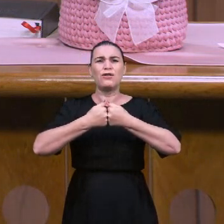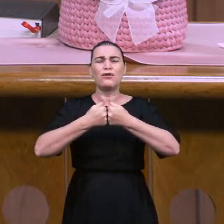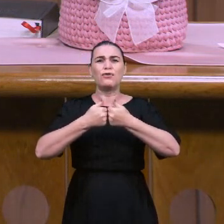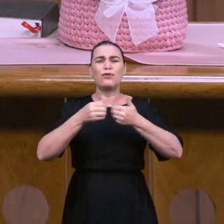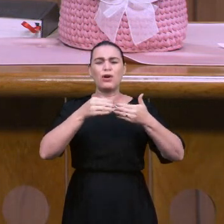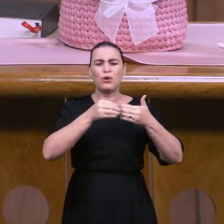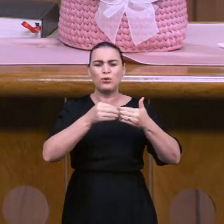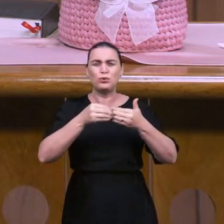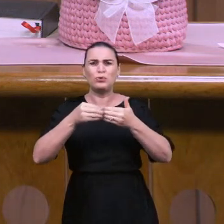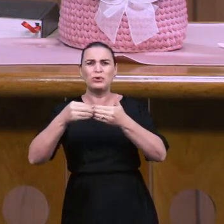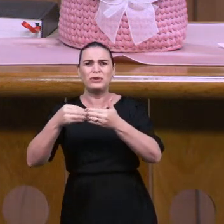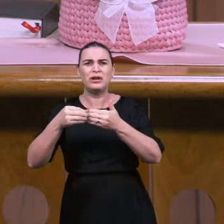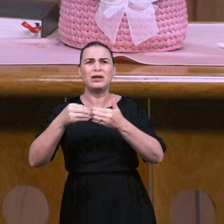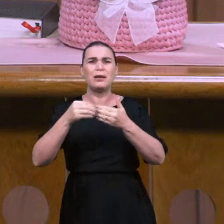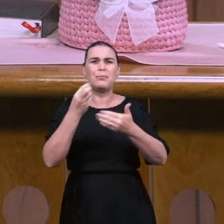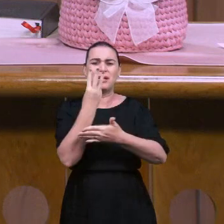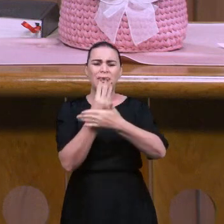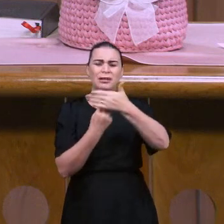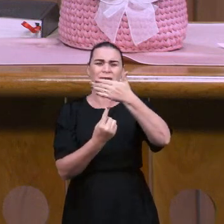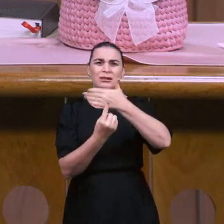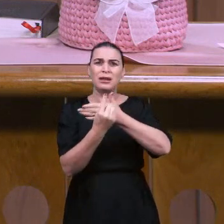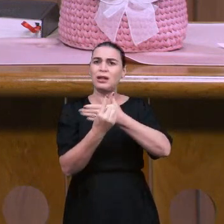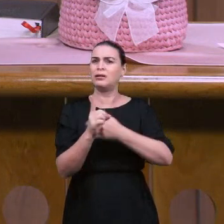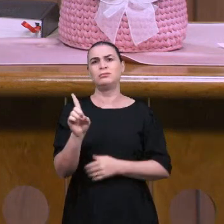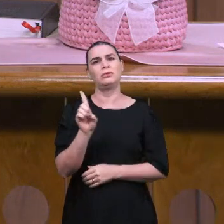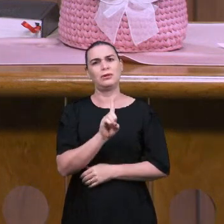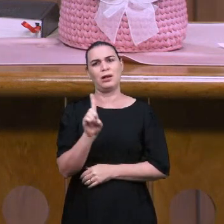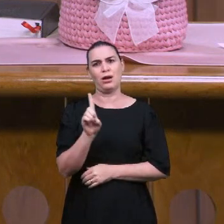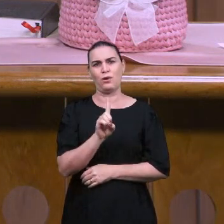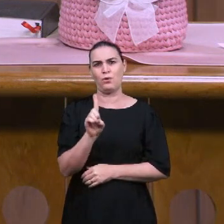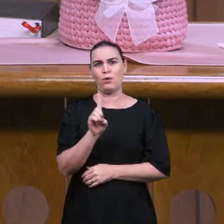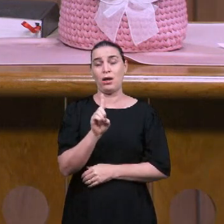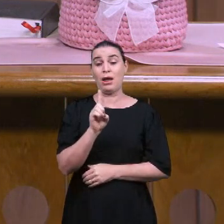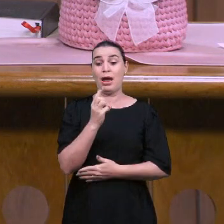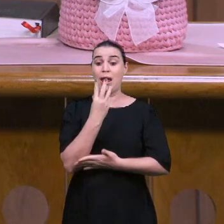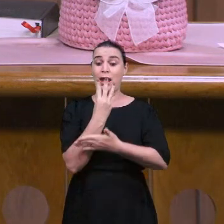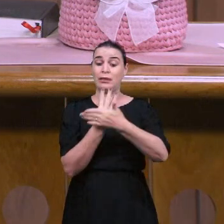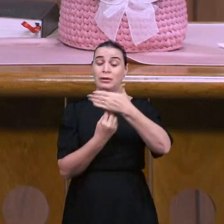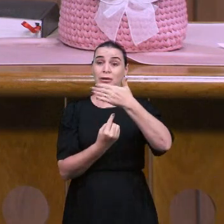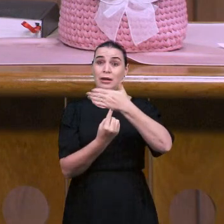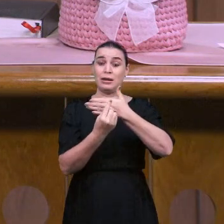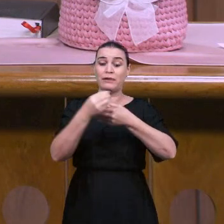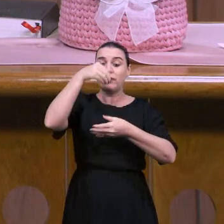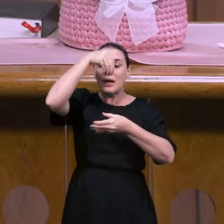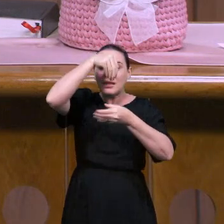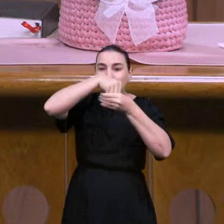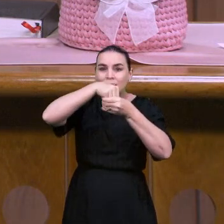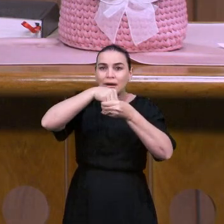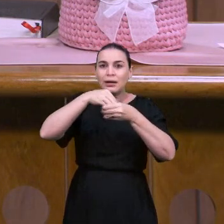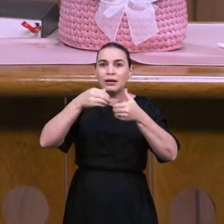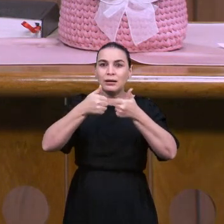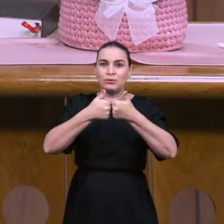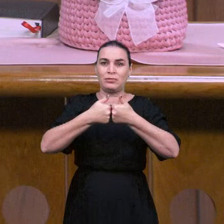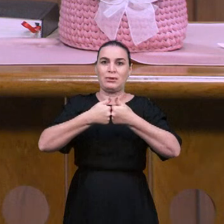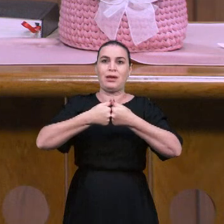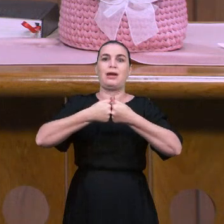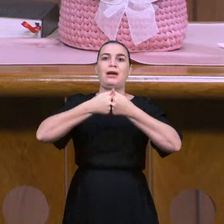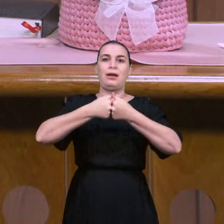ce mot, l'arche, conduite par la Trinité. Non, la Trinité était dans